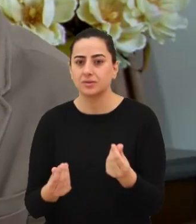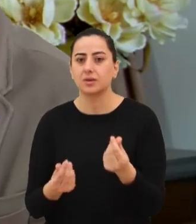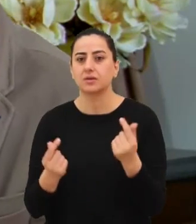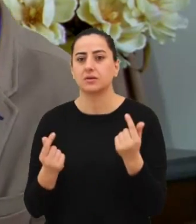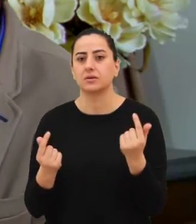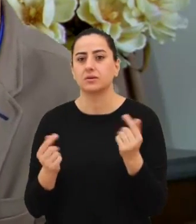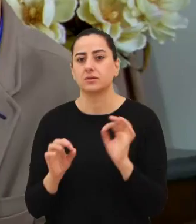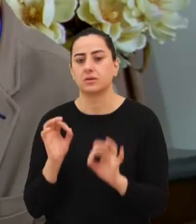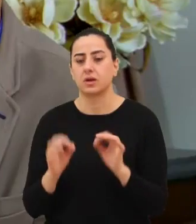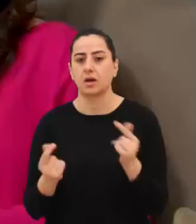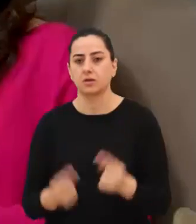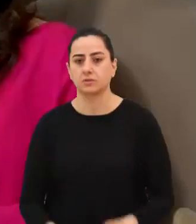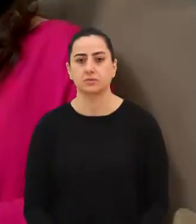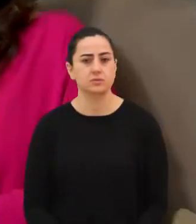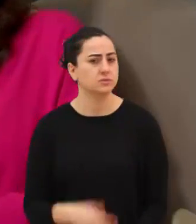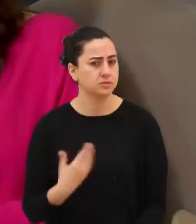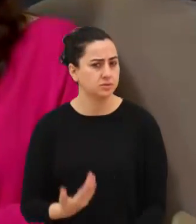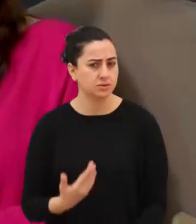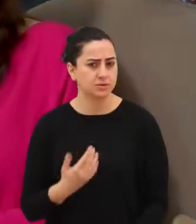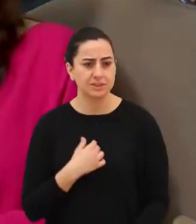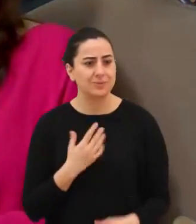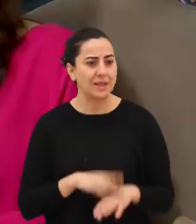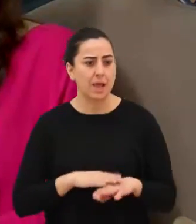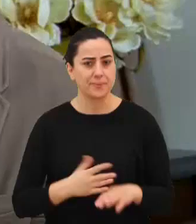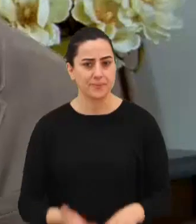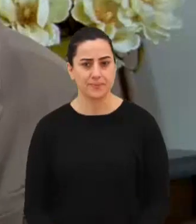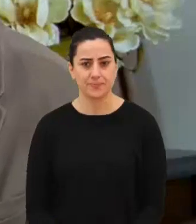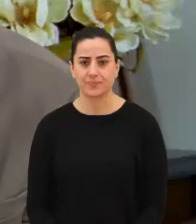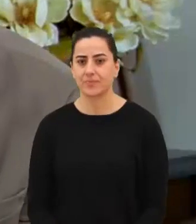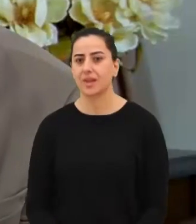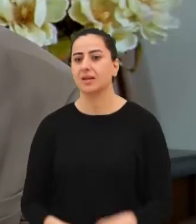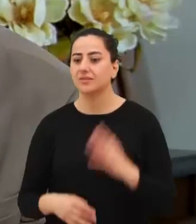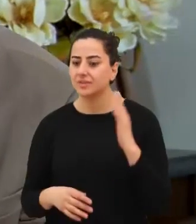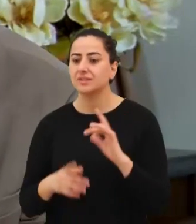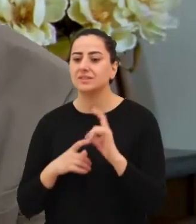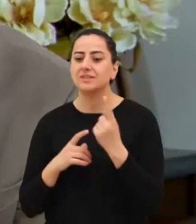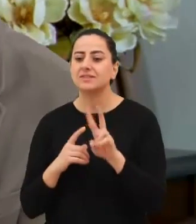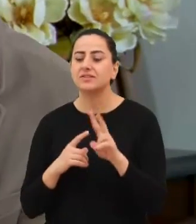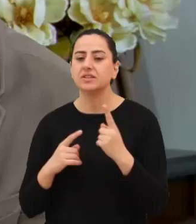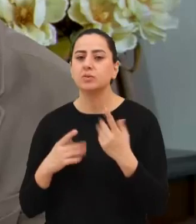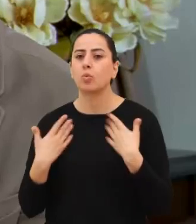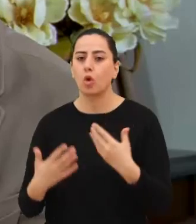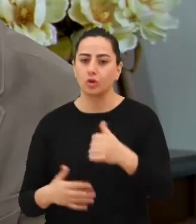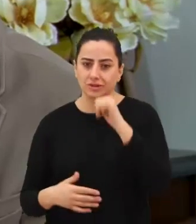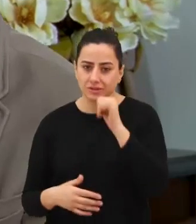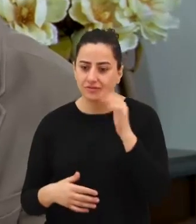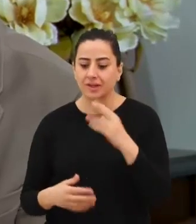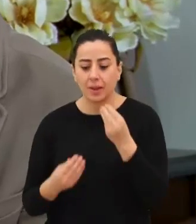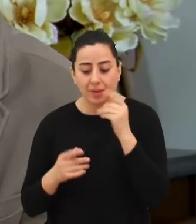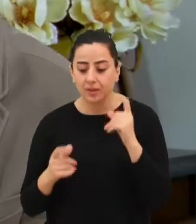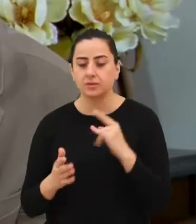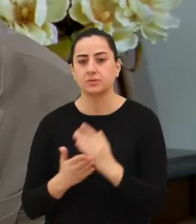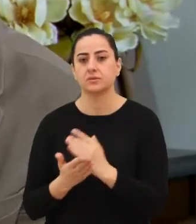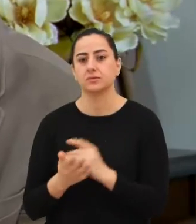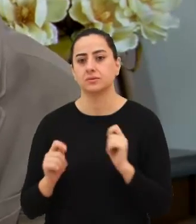azlığı hastalıkları daha az olur. Peki şimdi ne tavsiye ediyorsunuz? Daha çok sıvı kabul edin, bir de dengeli gıdalanın. Ben yine de